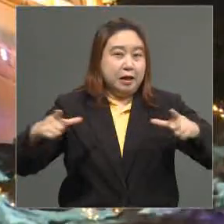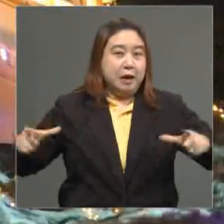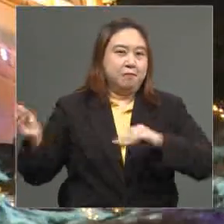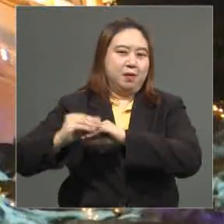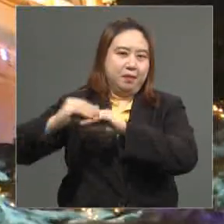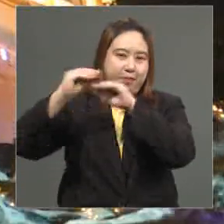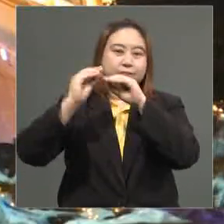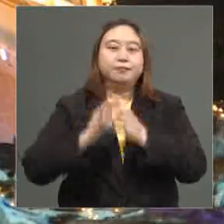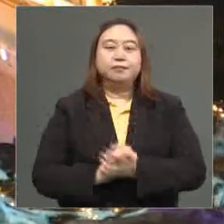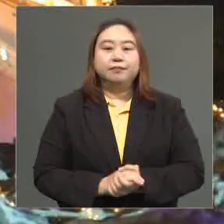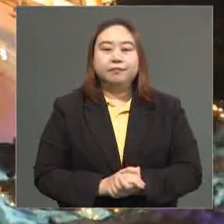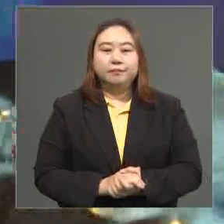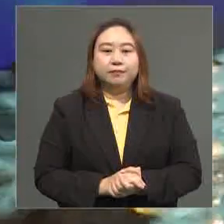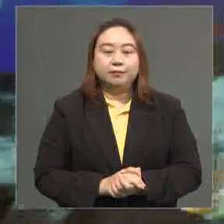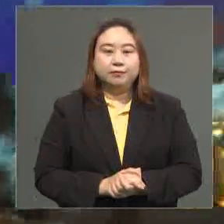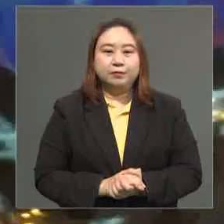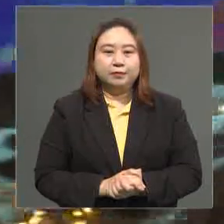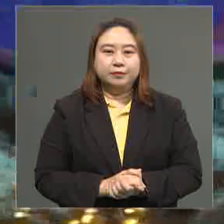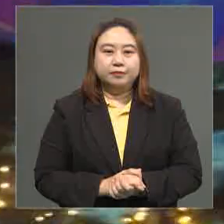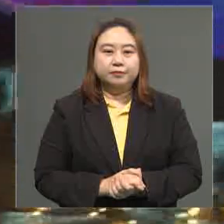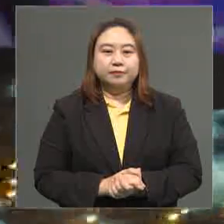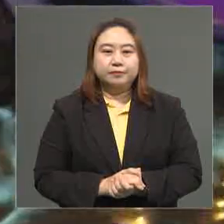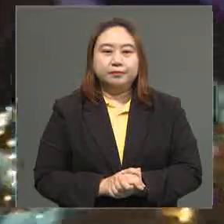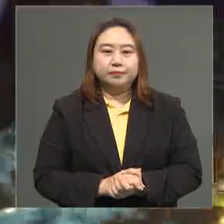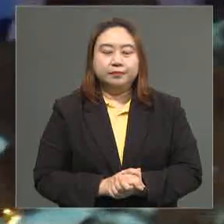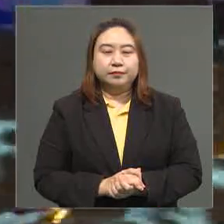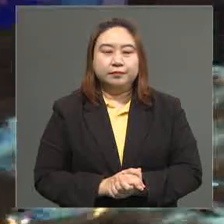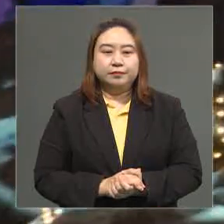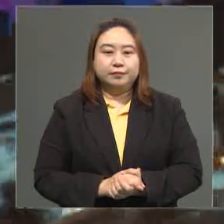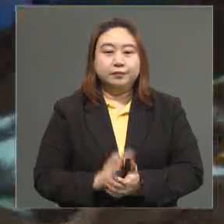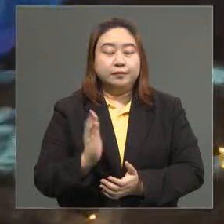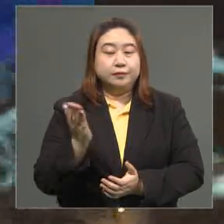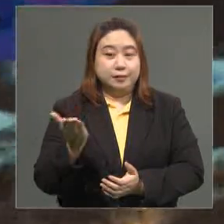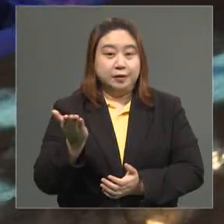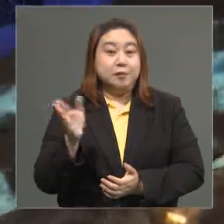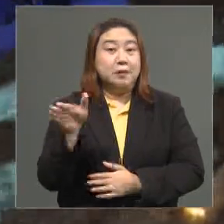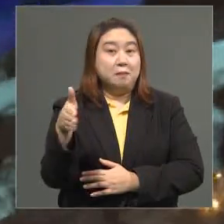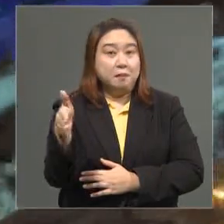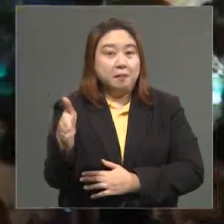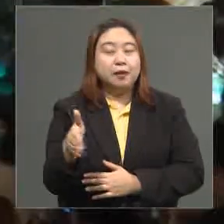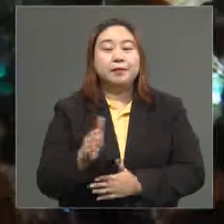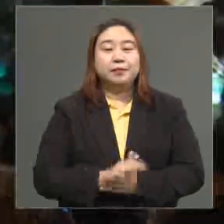อุ้ยดูสิ ไหมฮะ ยิ่งใหญ่อลังการ โอ้โหนี่ปากัด เนาะ